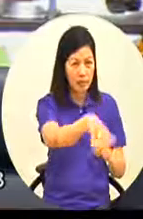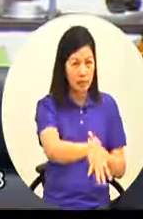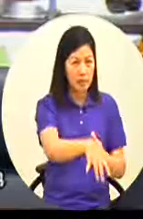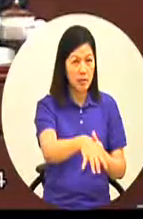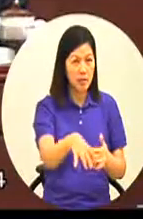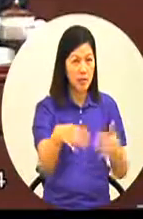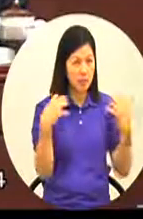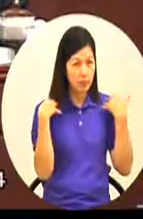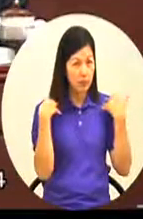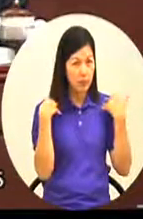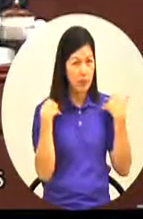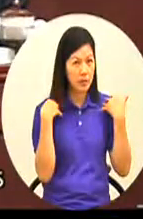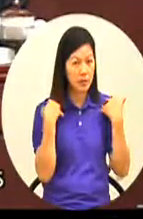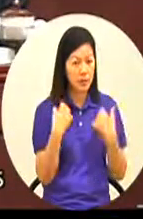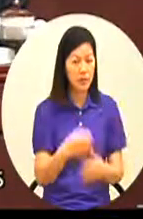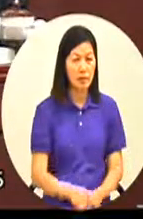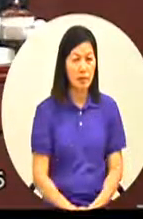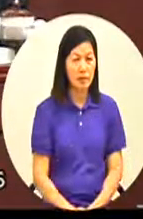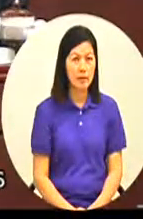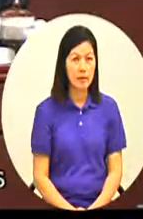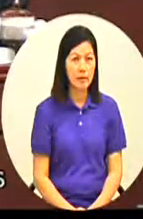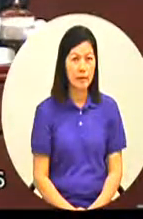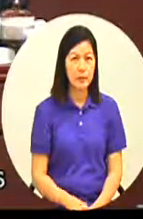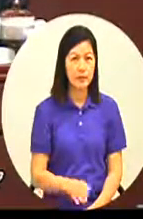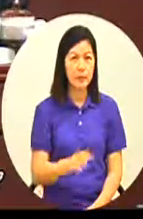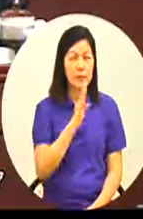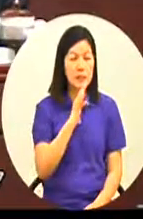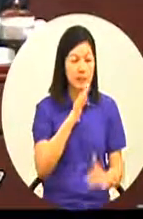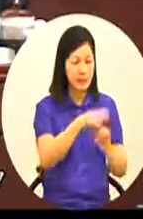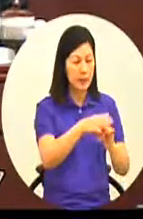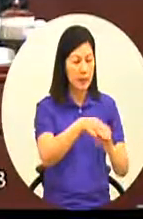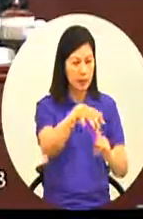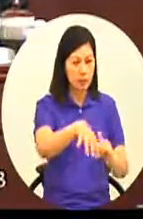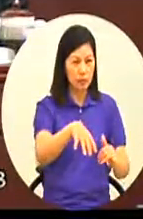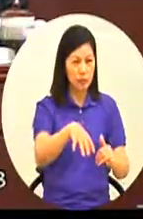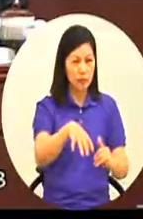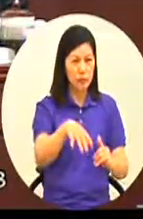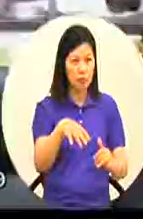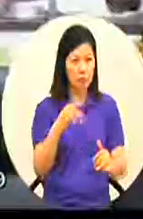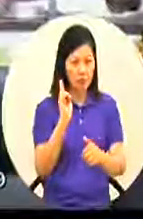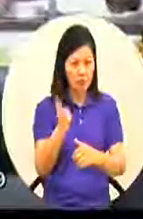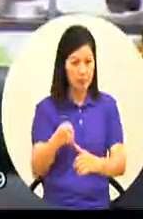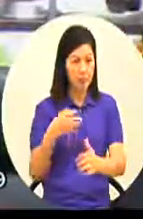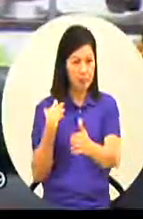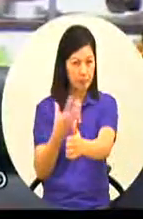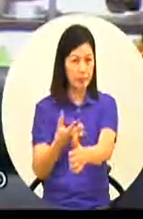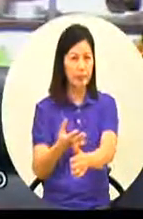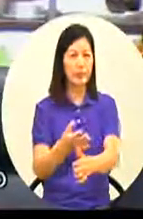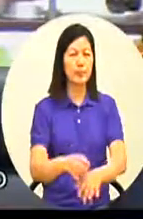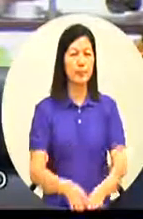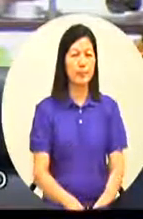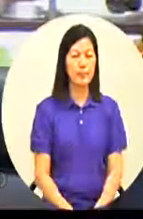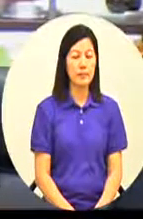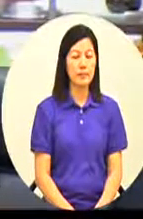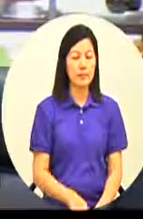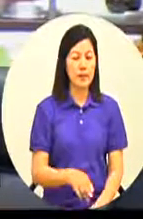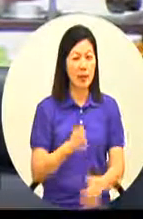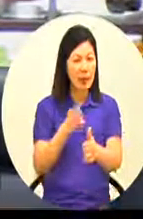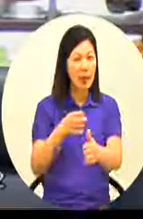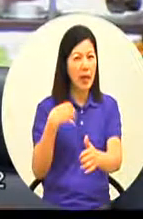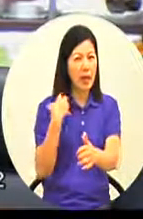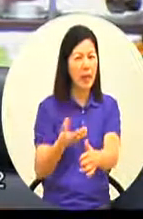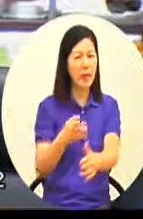跟主席报告 好，我们一问一答好了啦。 是殡葬处发包。 殡葬处发包，那殡葬处发包出去